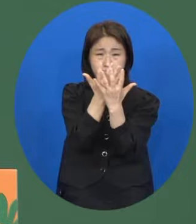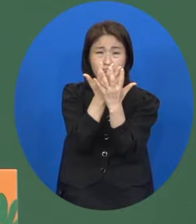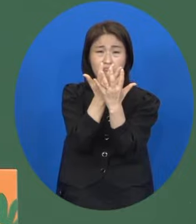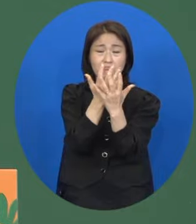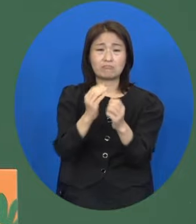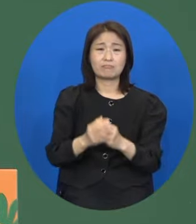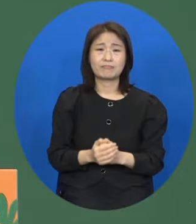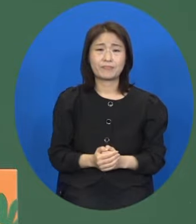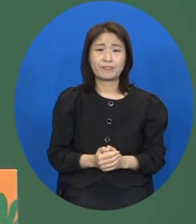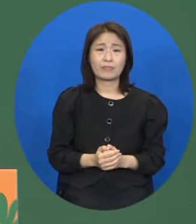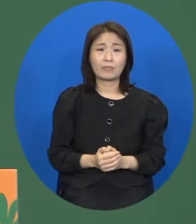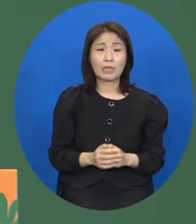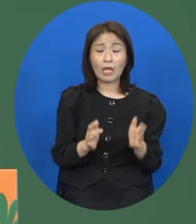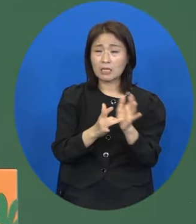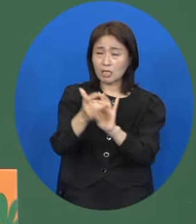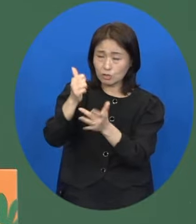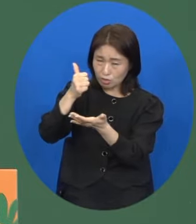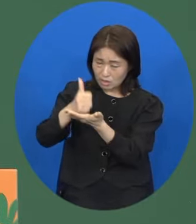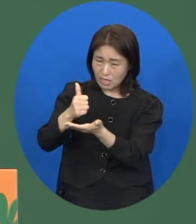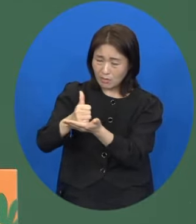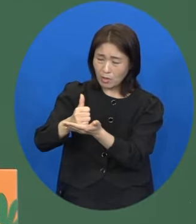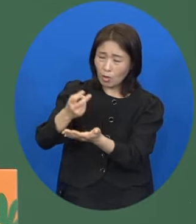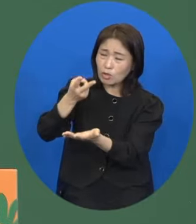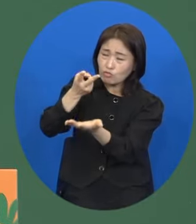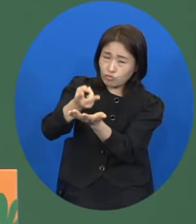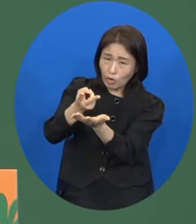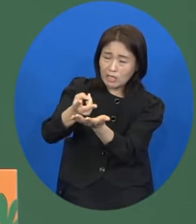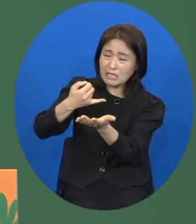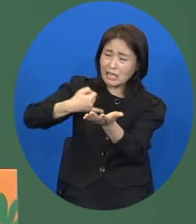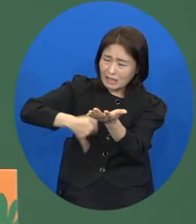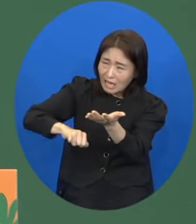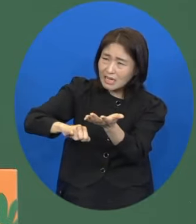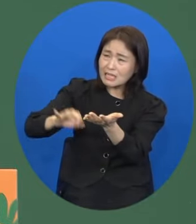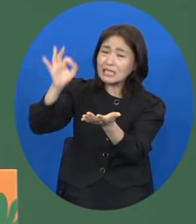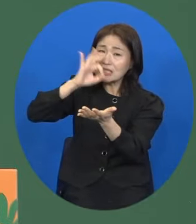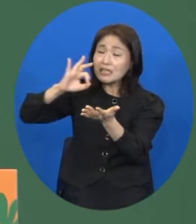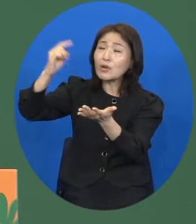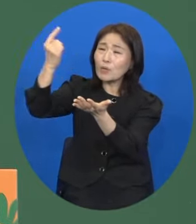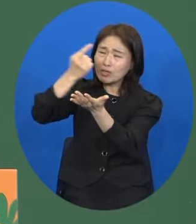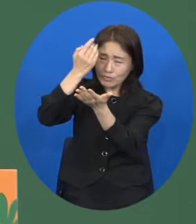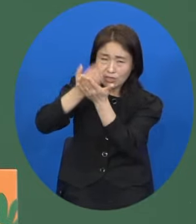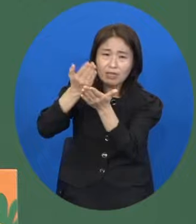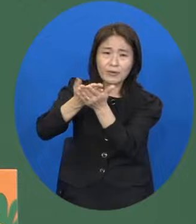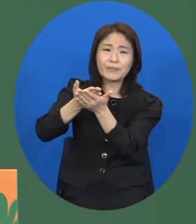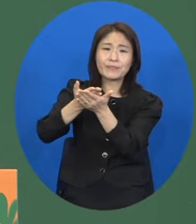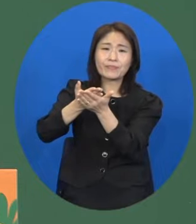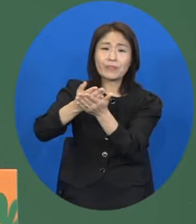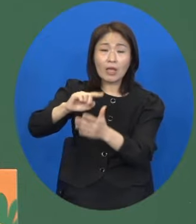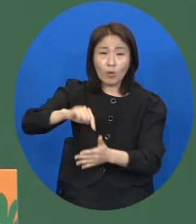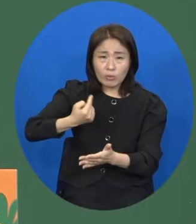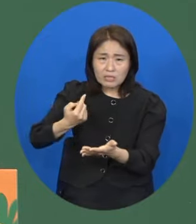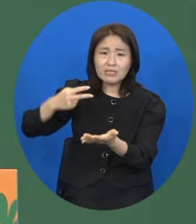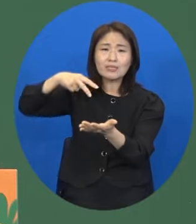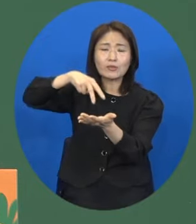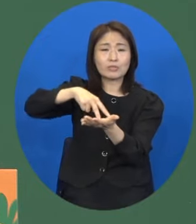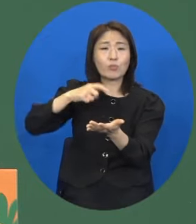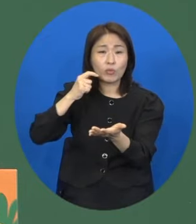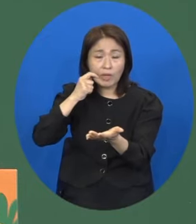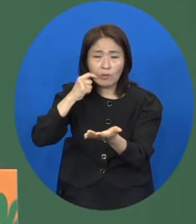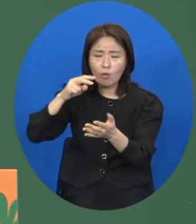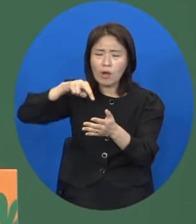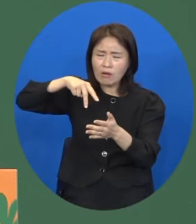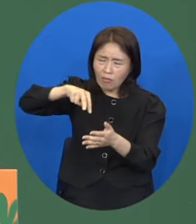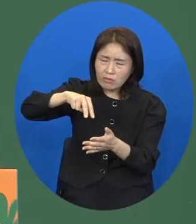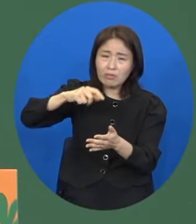예수님, 여기 누워있는 아이에게도 찾아와 주세요. 혼자 일어서지도 걷지도